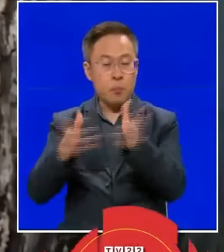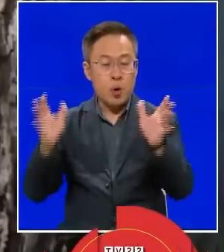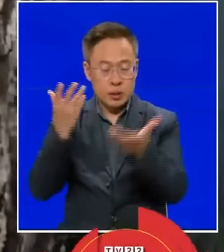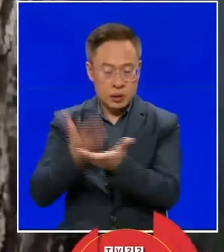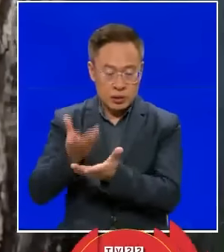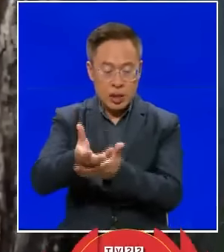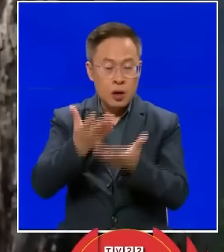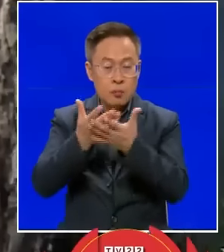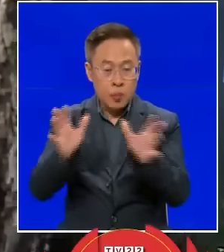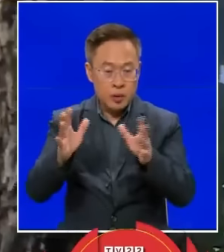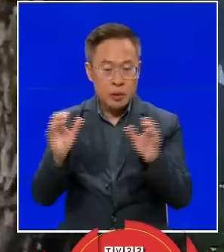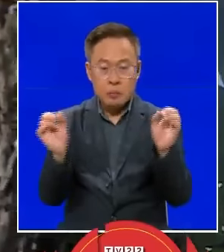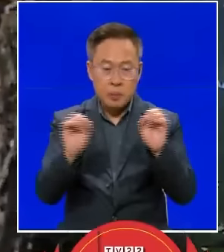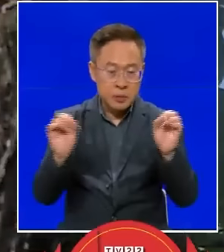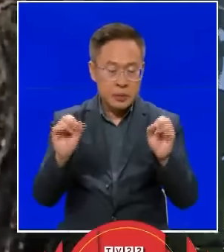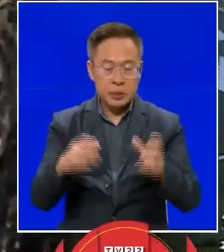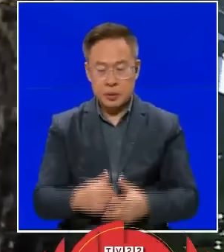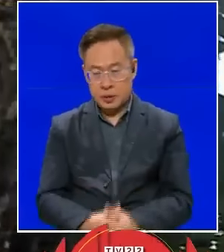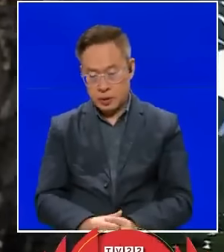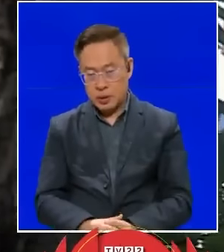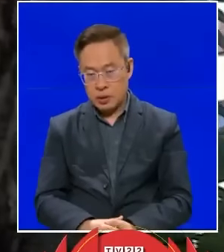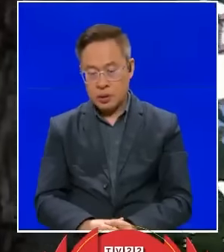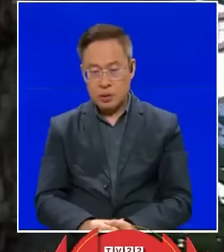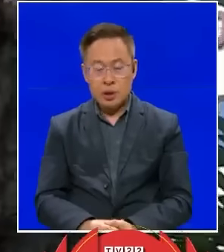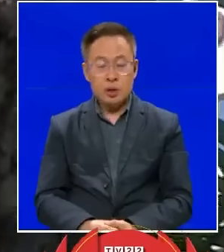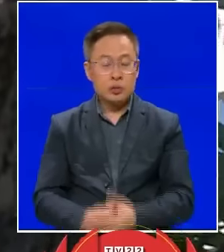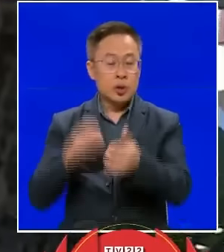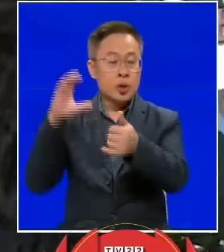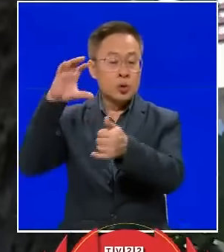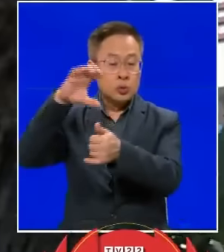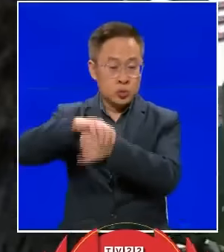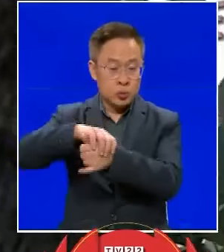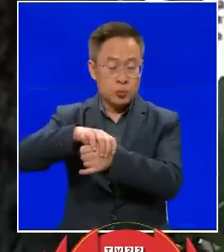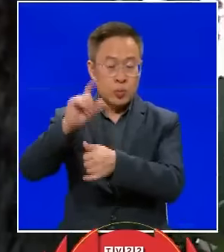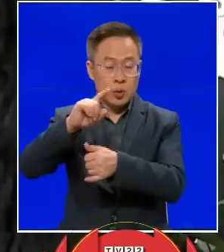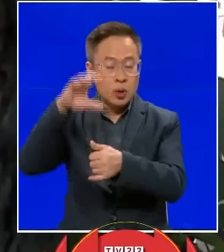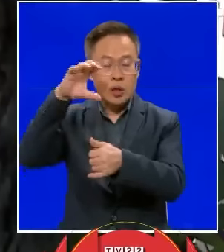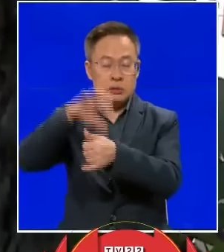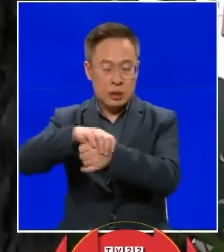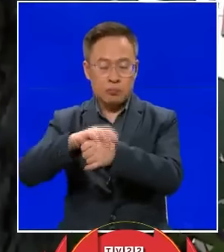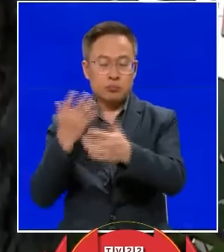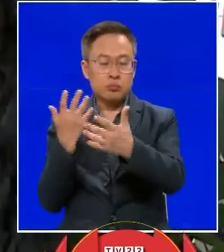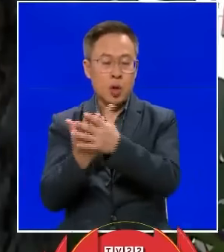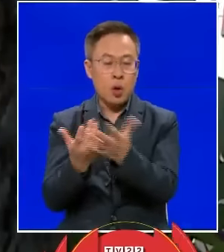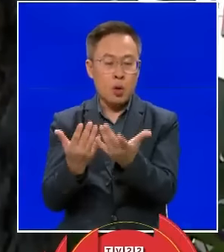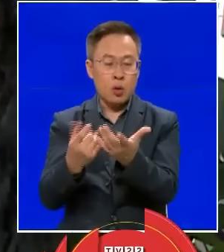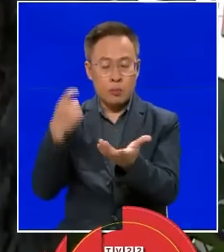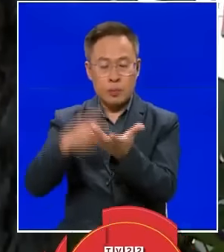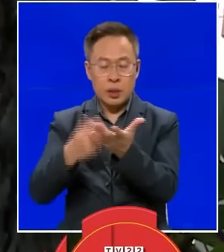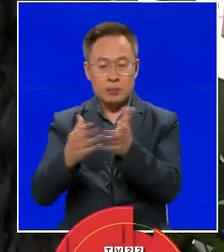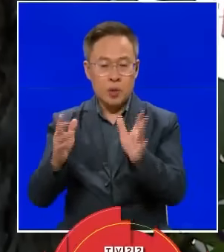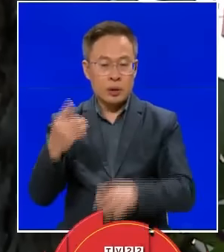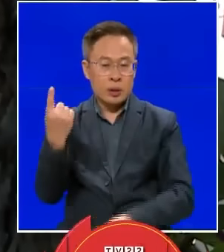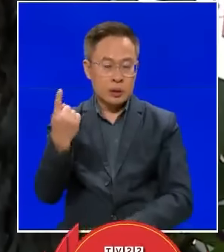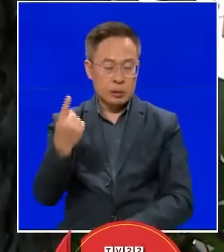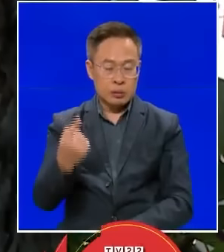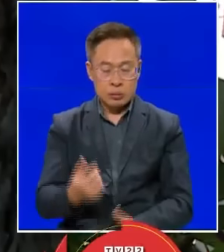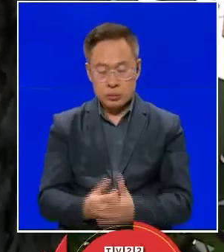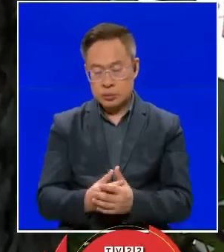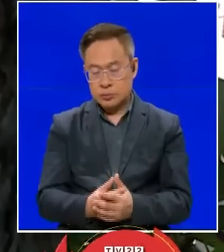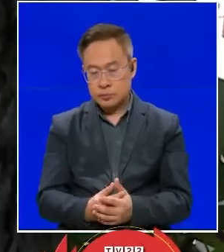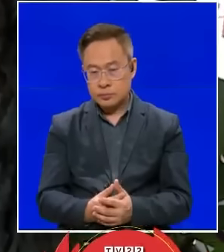เนื่องเป็นเดือนที่ 6แล้วนะคะยกเว้นกรณีที่ถูกคุมขังที่เรือนจำเพื่อรอฟังคำสั่งประกันครั้งแรกล่า